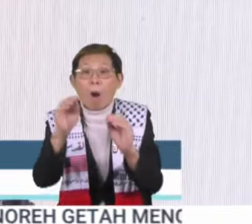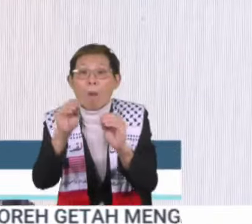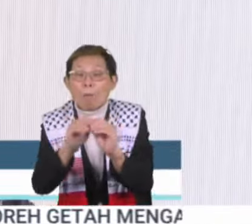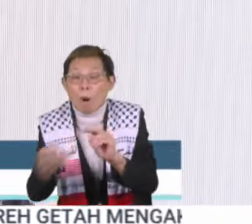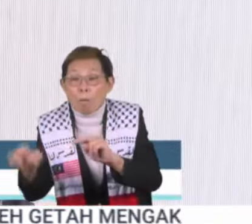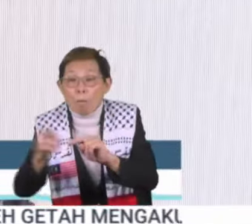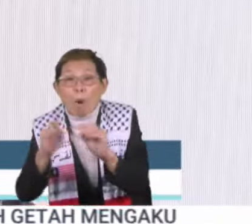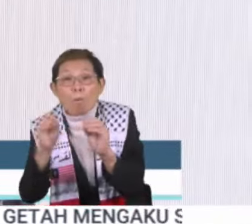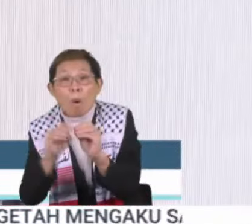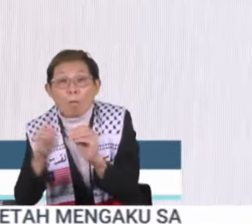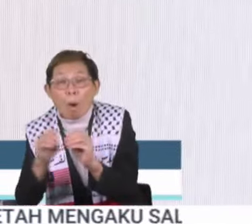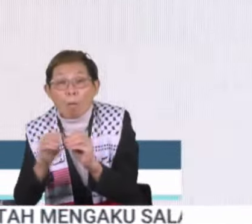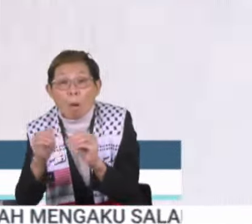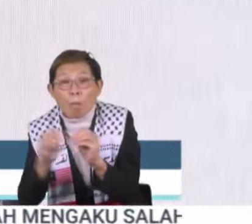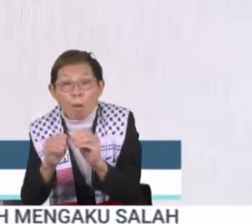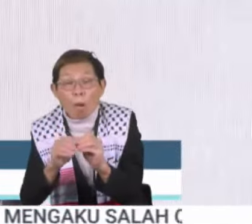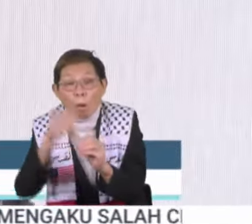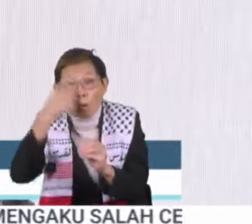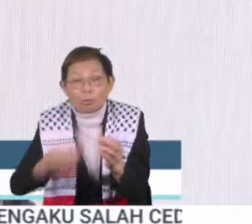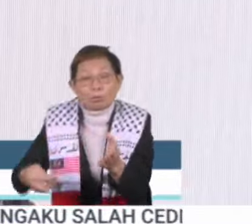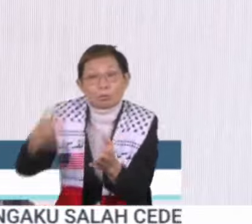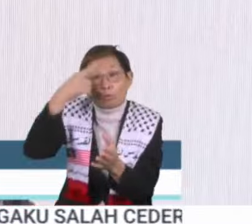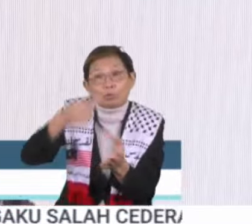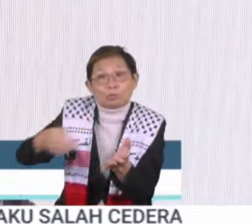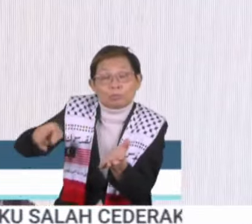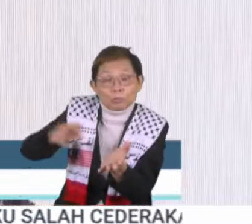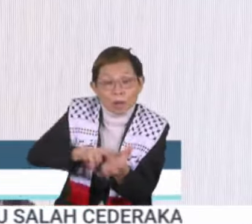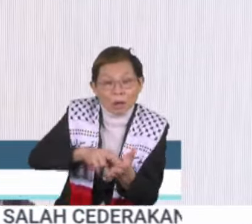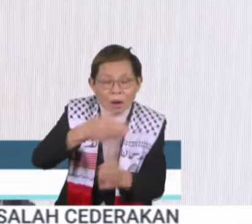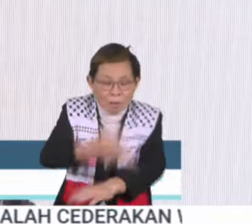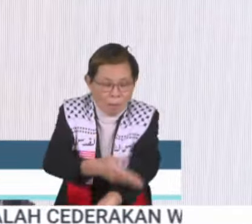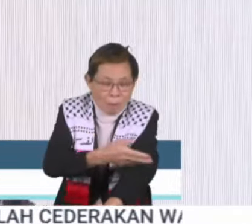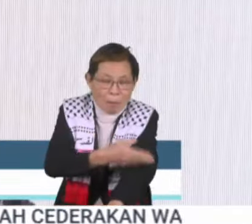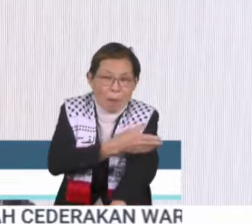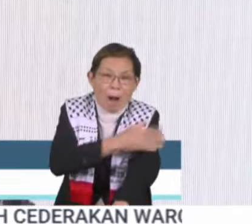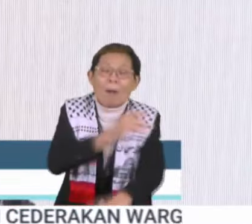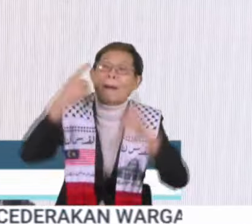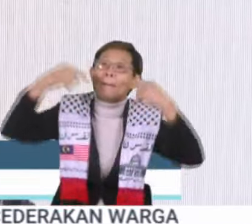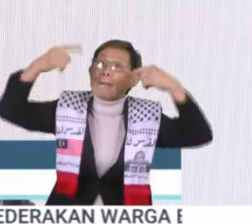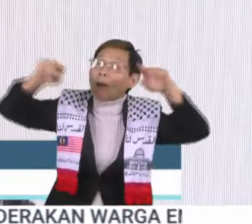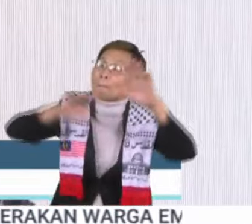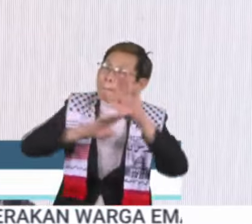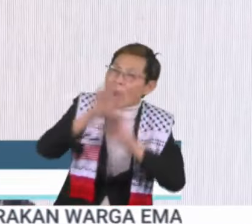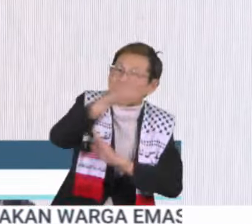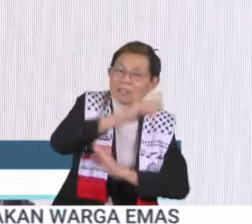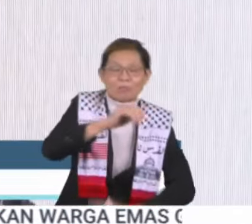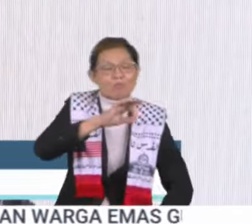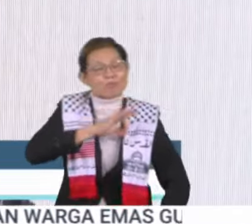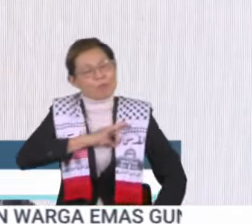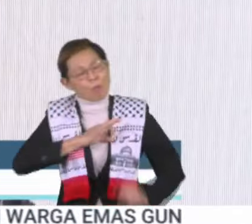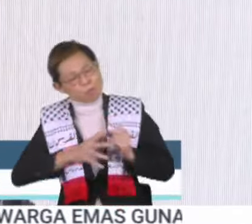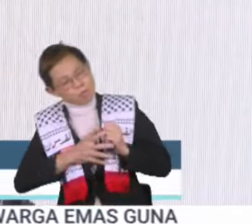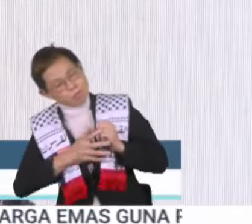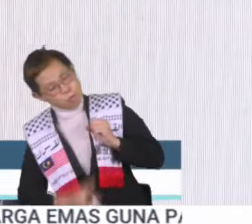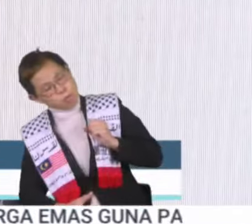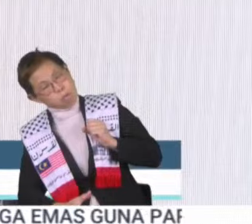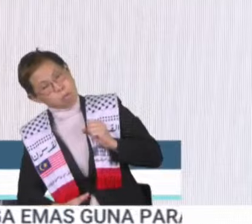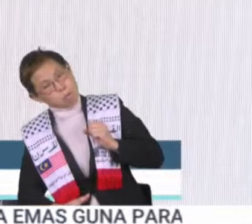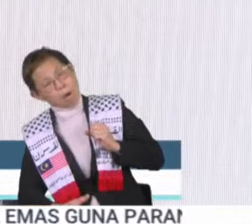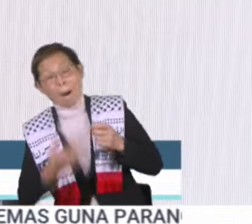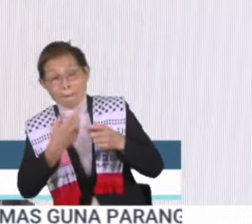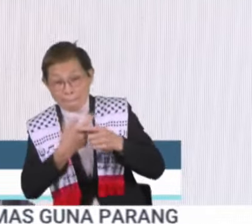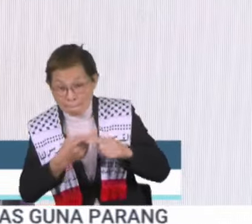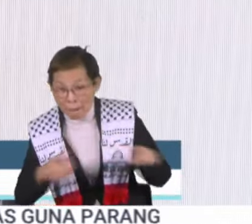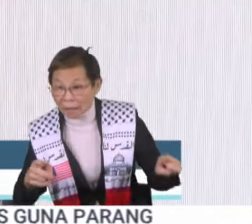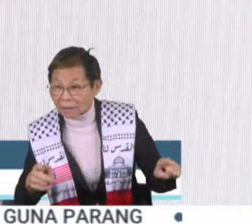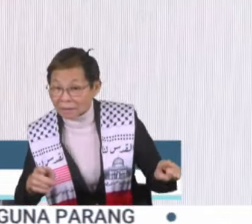usaha untuk mencatat kemajuan, kejayaan, pembangunan dan keuntungan,